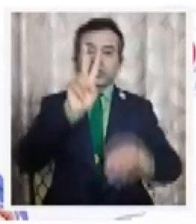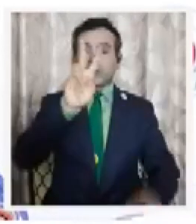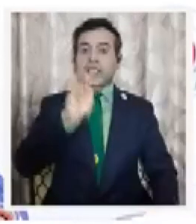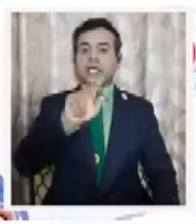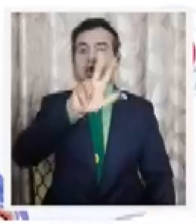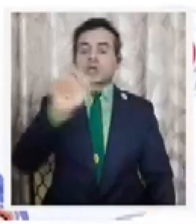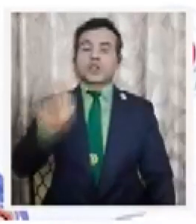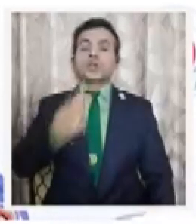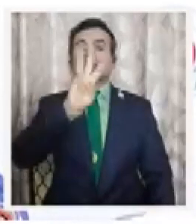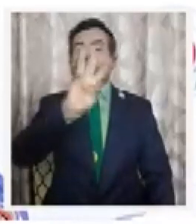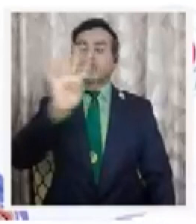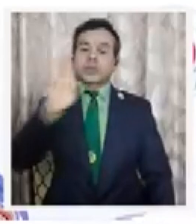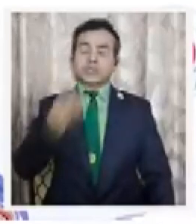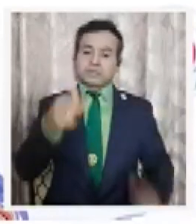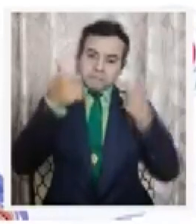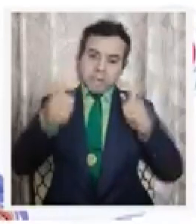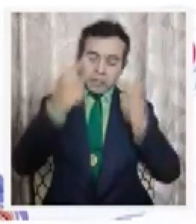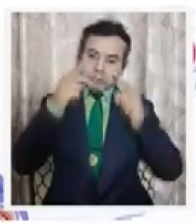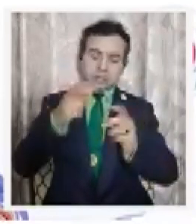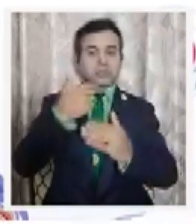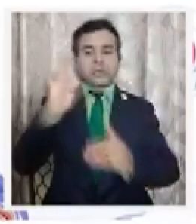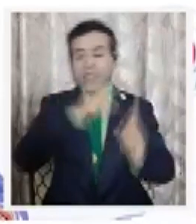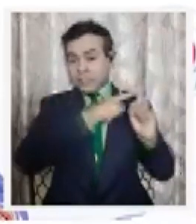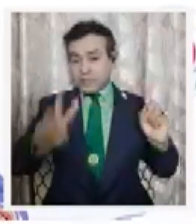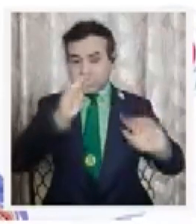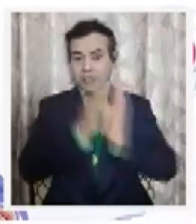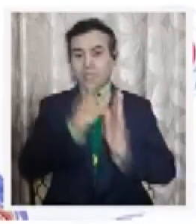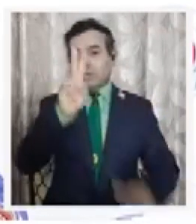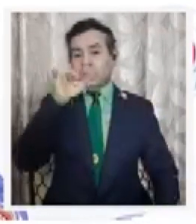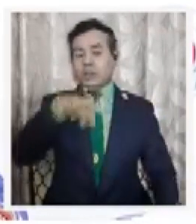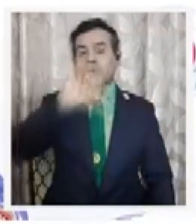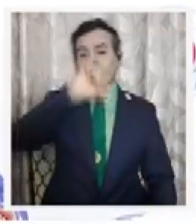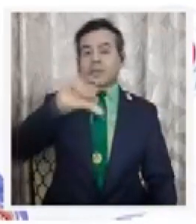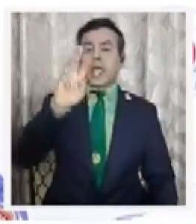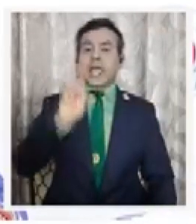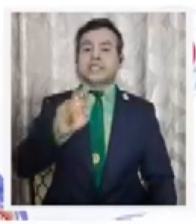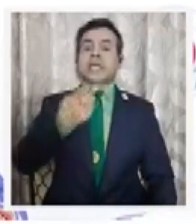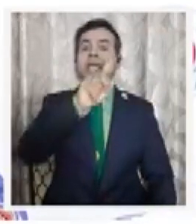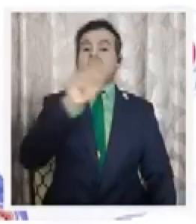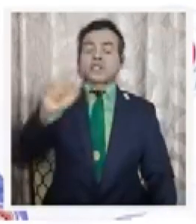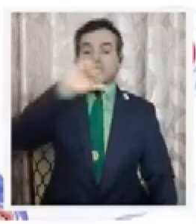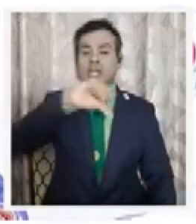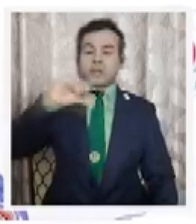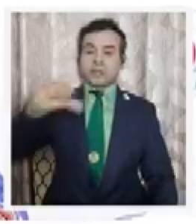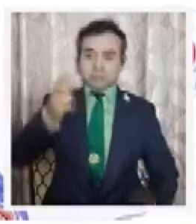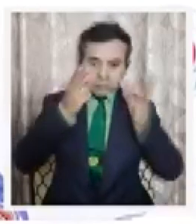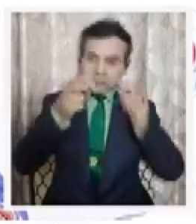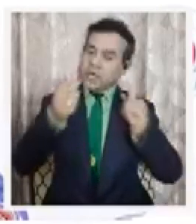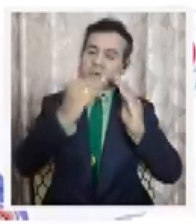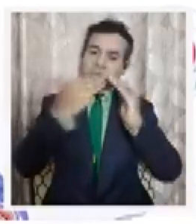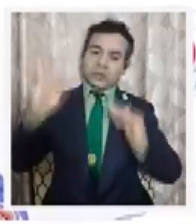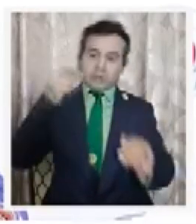3,63,866 জন। 24 ঘন্টায় কোয়ারেন্টাইন থেকে মুক্ত হয়েছেন 2,834 জন, এ পর্যন্ত ছাড় পেয়েছেন